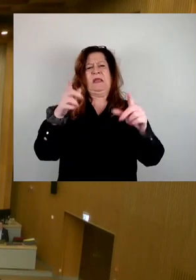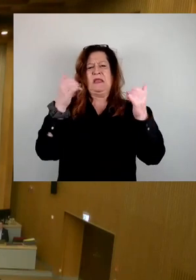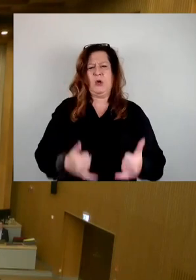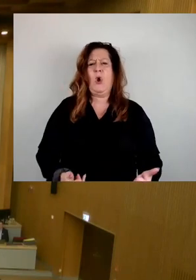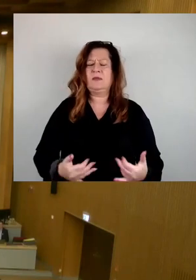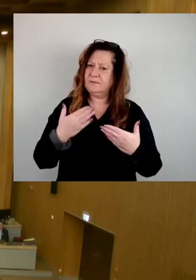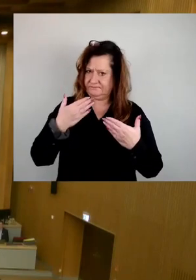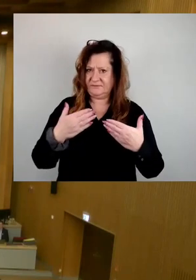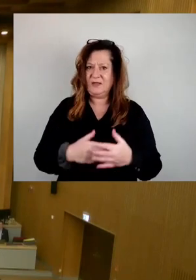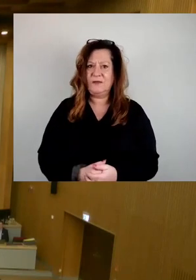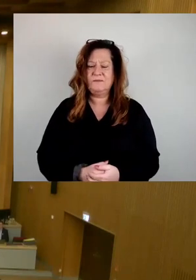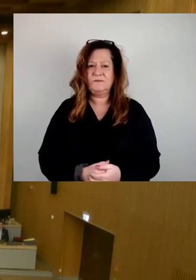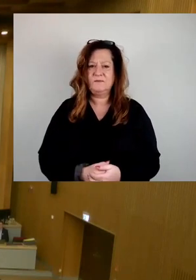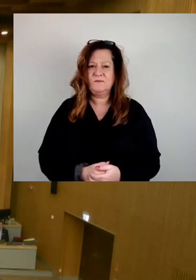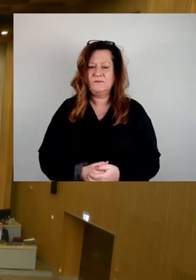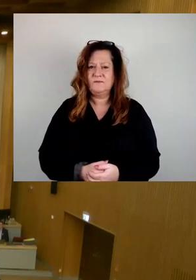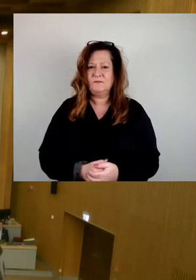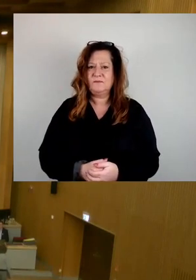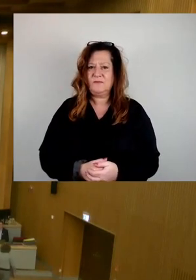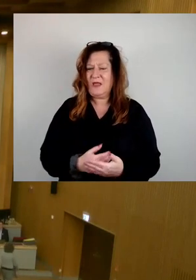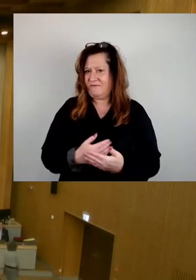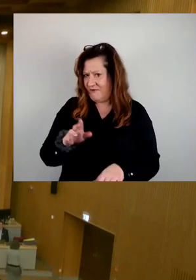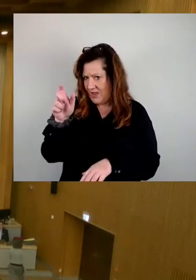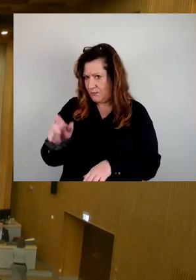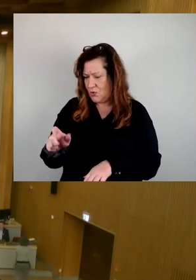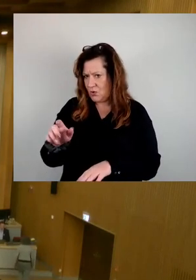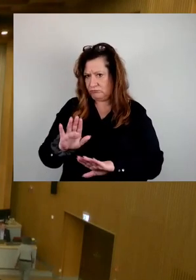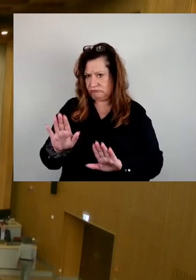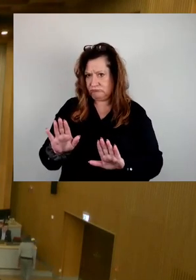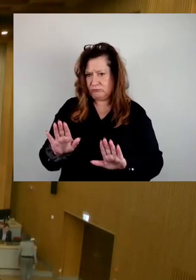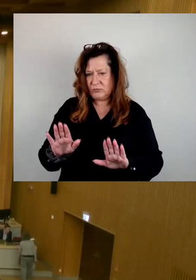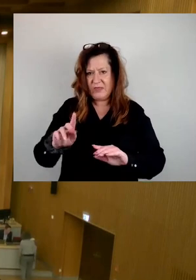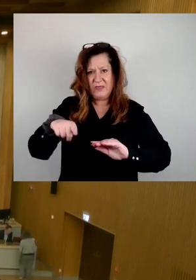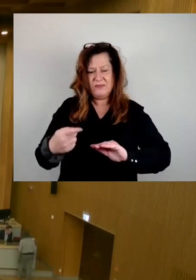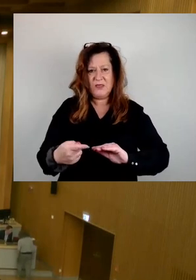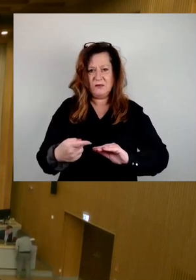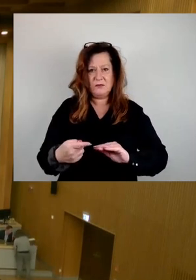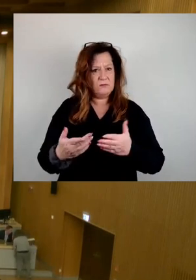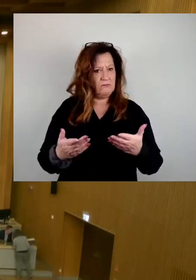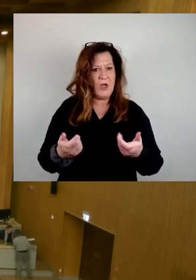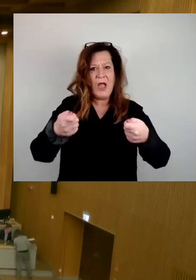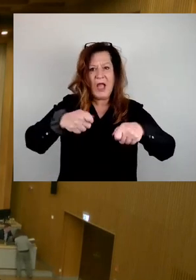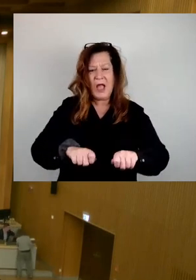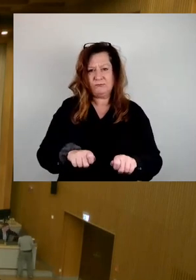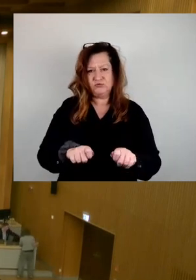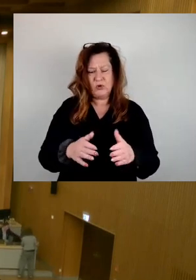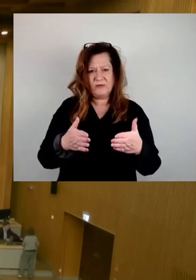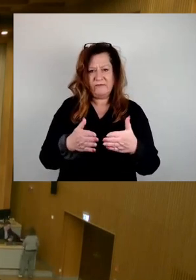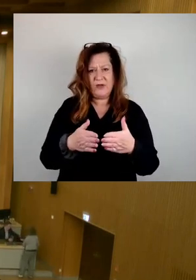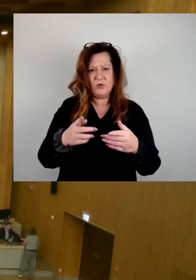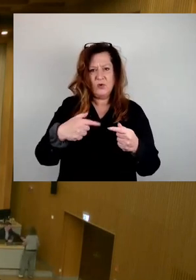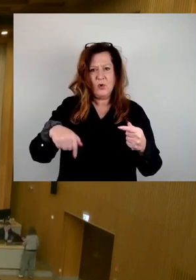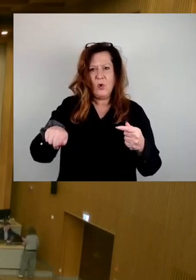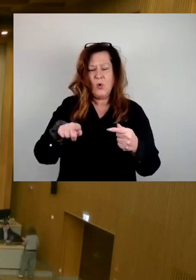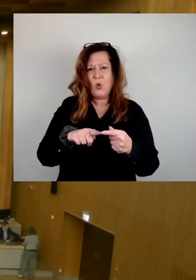Freie Wähler, freie Bürger, das Wort gewünscht? Nein. Dann sind wir zum Abschluss der Fraktionsrunde, Fraktion Dissidenten, Herr